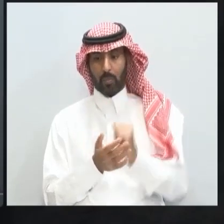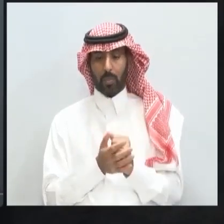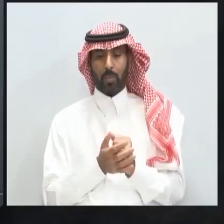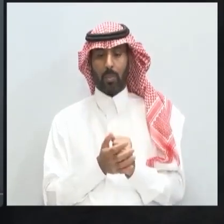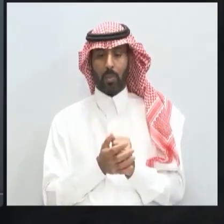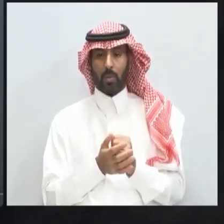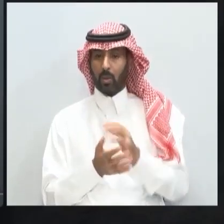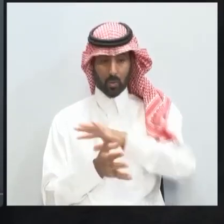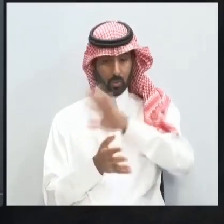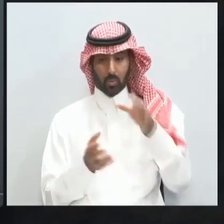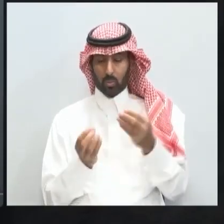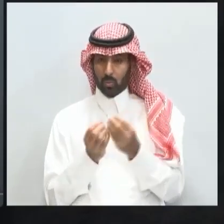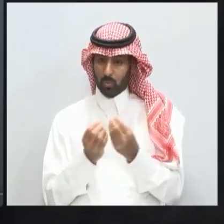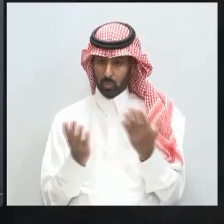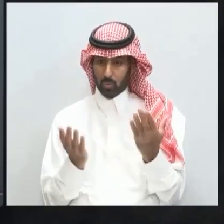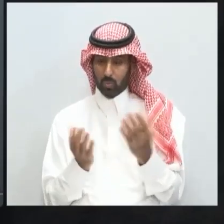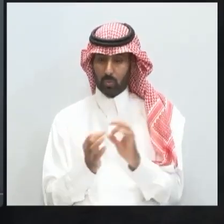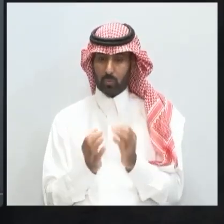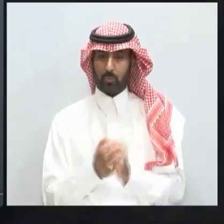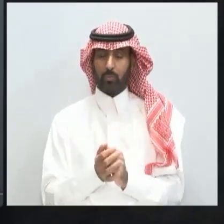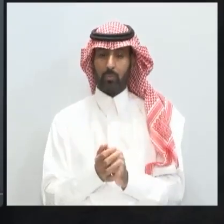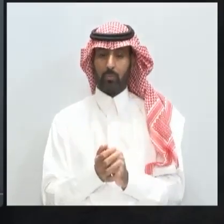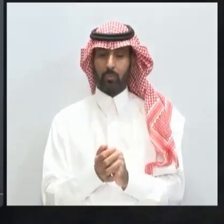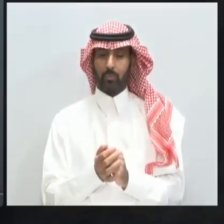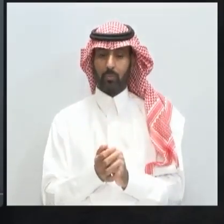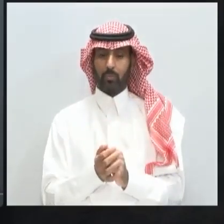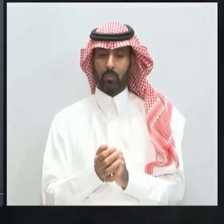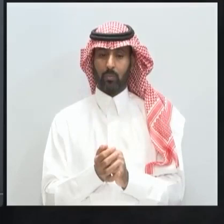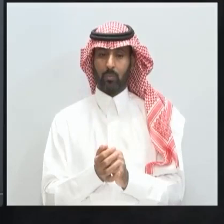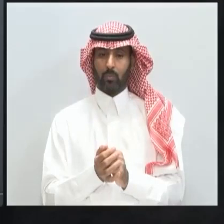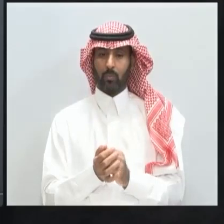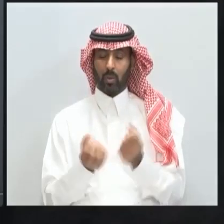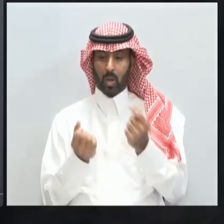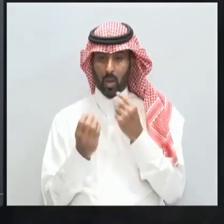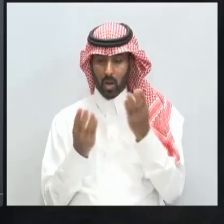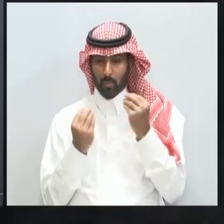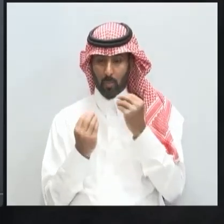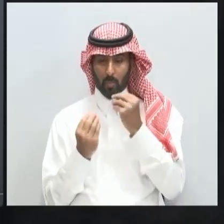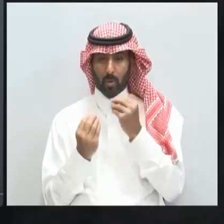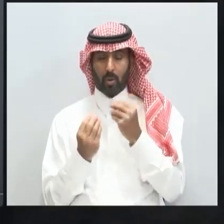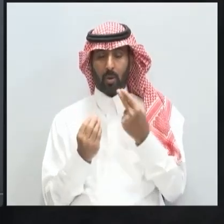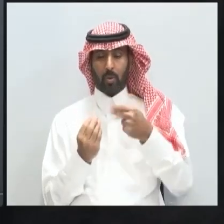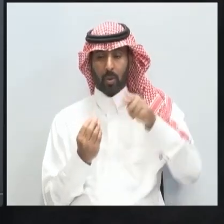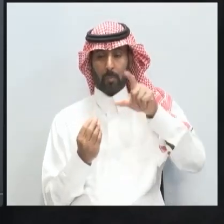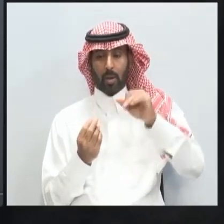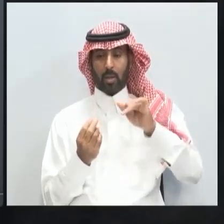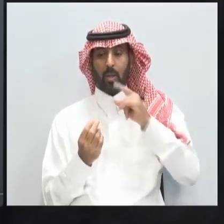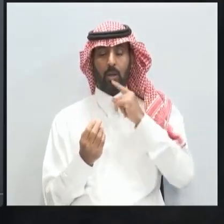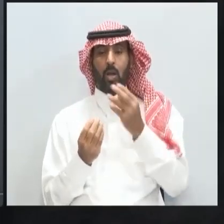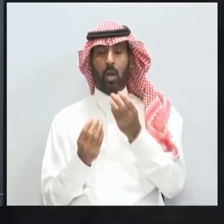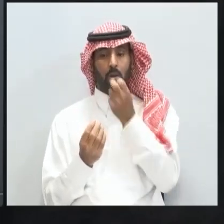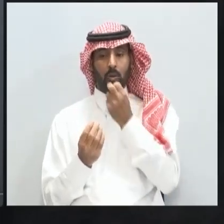حتى تكون هذا العلم العظيم علم علوم القران الكريم والف في ذلك